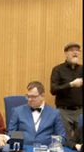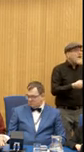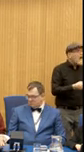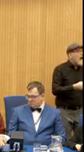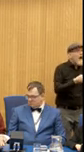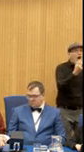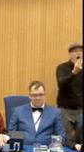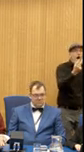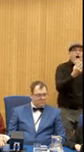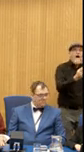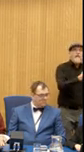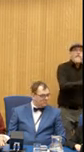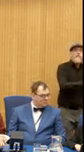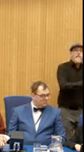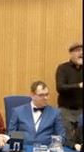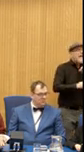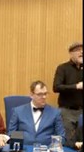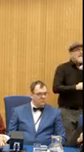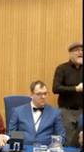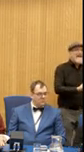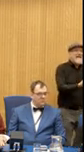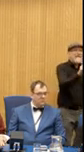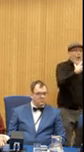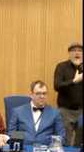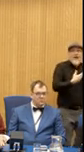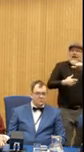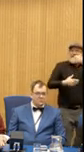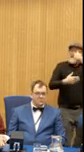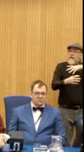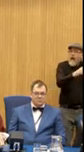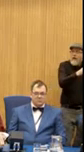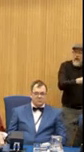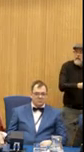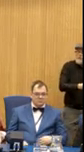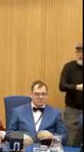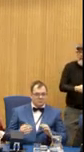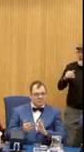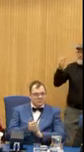sein. Und danke für Ihre Aufmerksamkeit.